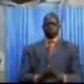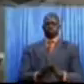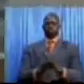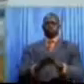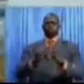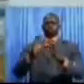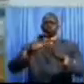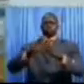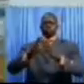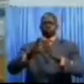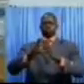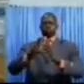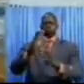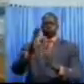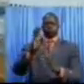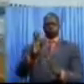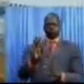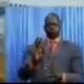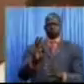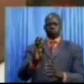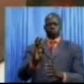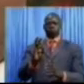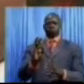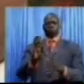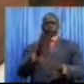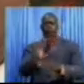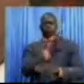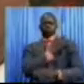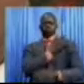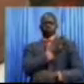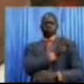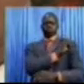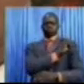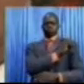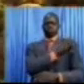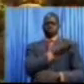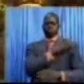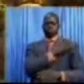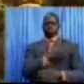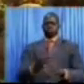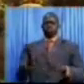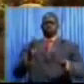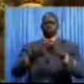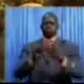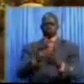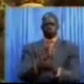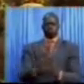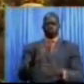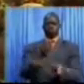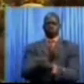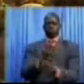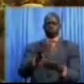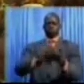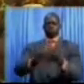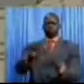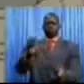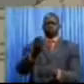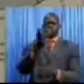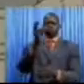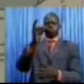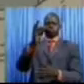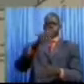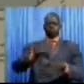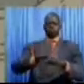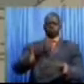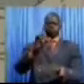Arli Pendjari. Denis Kabore et Moumouni Guiguemdé ont quant à eux obtenu la note de 16 sur 20. Les